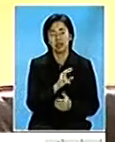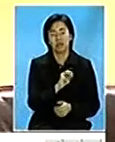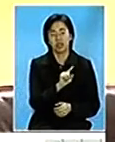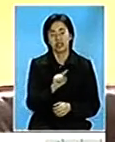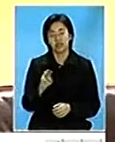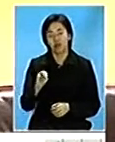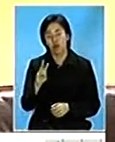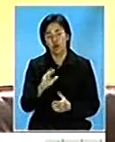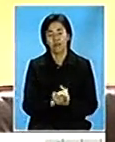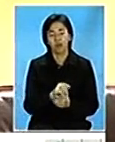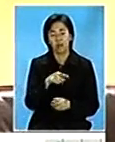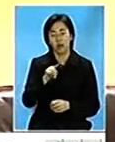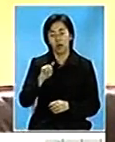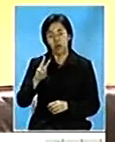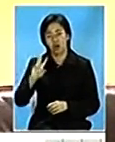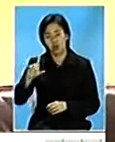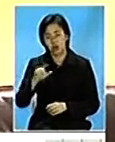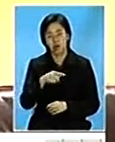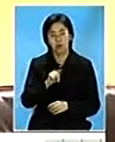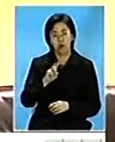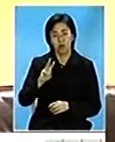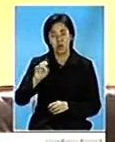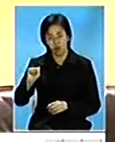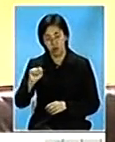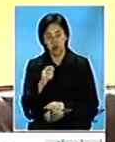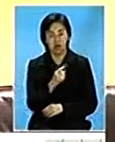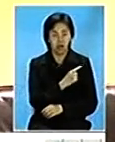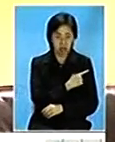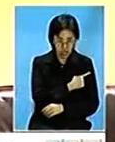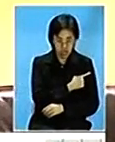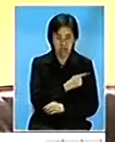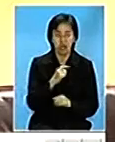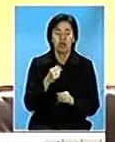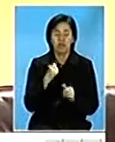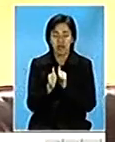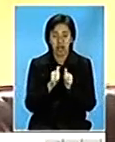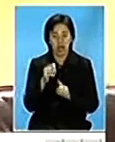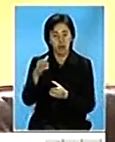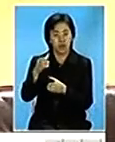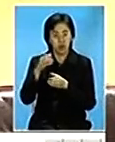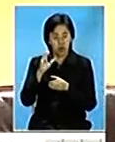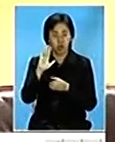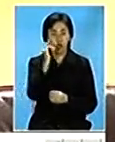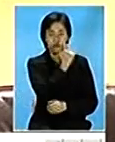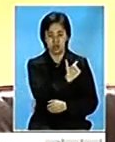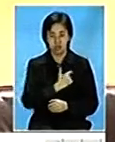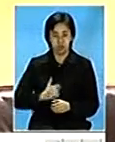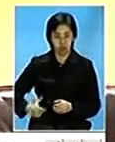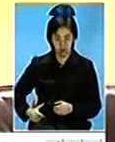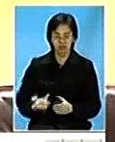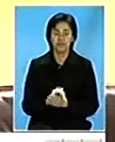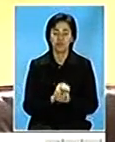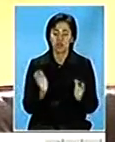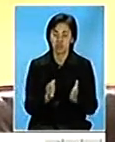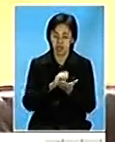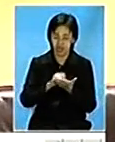ายด้วยและปวส.ปวช.และอุดมศึกษาชิงถ้วยพระราชทานพระบาทสมเด็จพระเจ้าอยู่หัวนะครับและส่งเสริมการเขียน